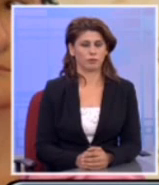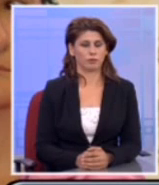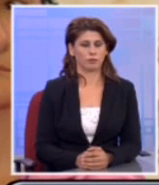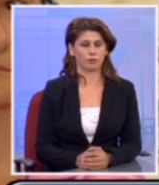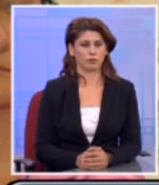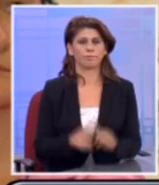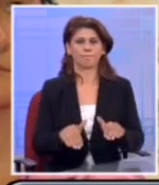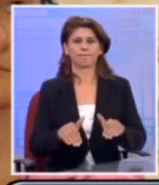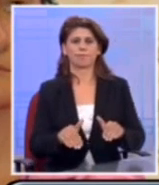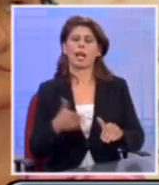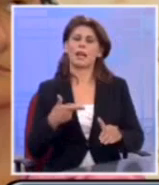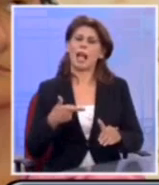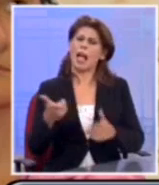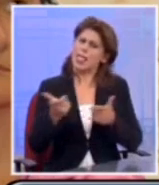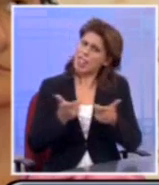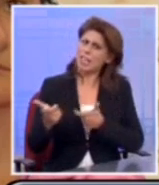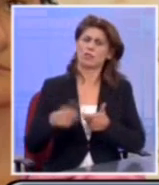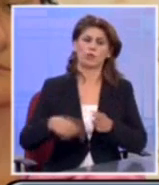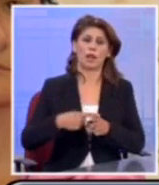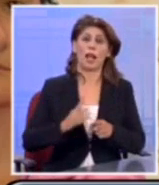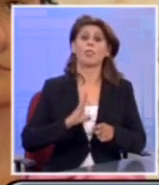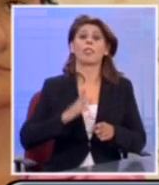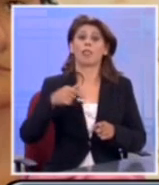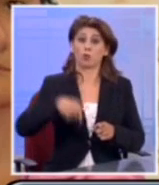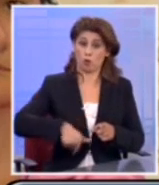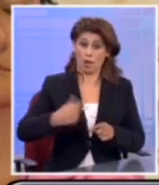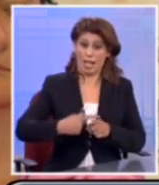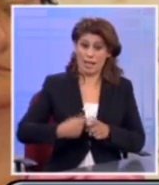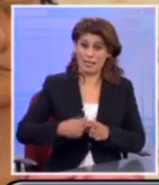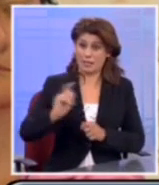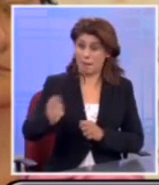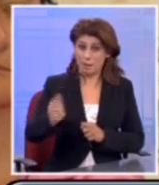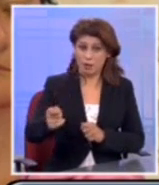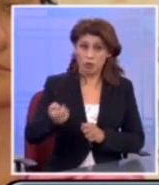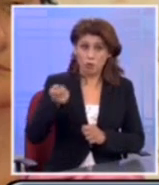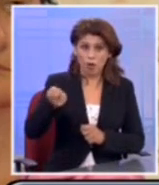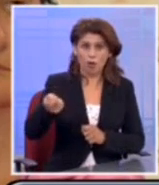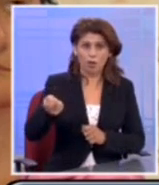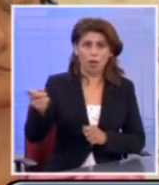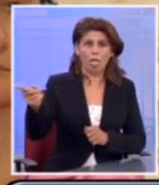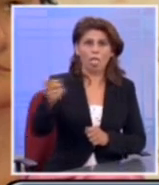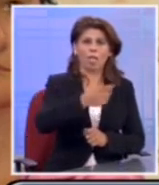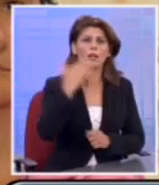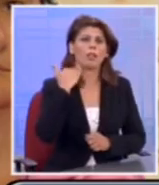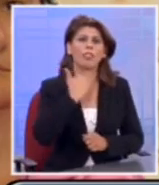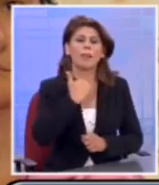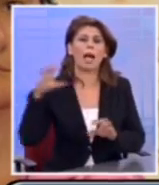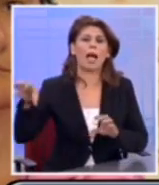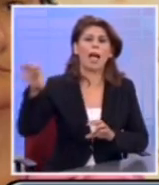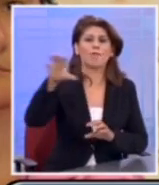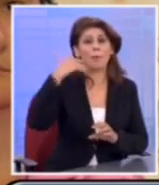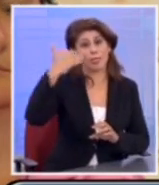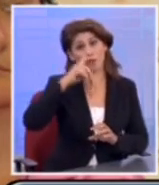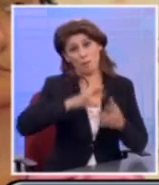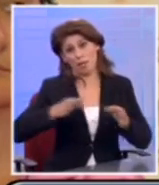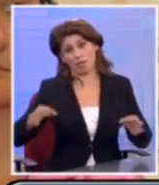κάνουν πίστοση στην Ελλάδα και αν δεν θελήσουν τώρα να εξοφλήσουν το χρέος τους οι Έλληνες, αυτοί θα είναι τα θύματα και θα πρέπει οι